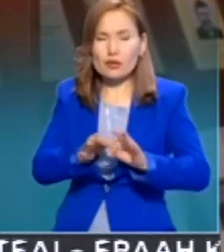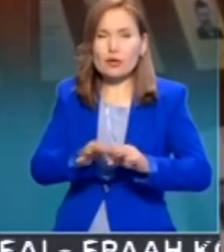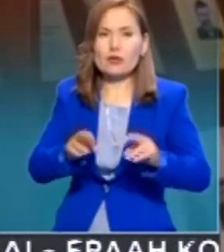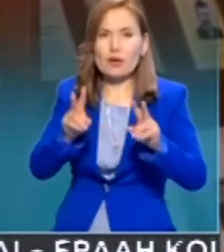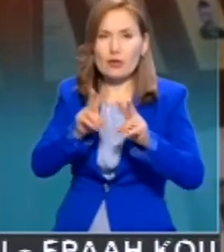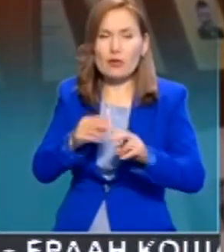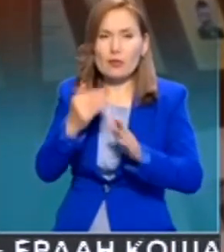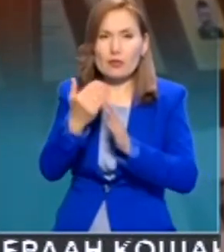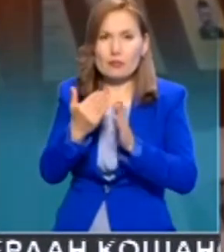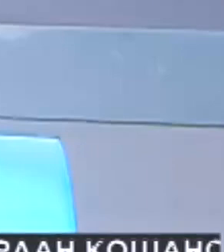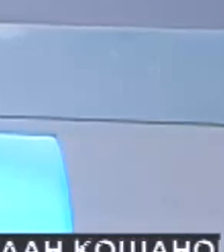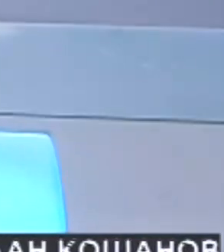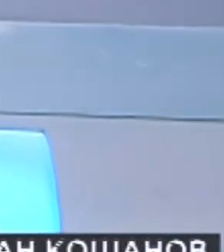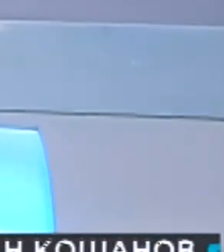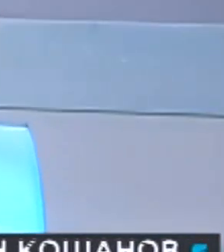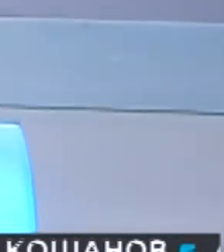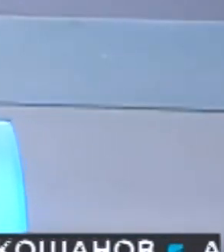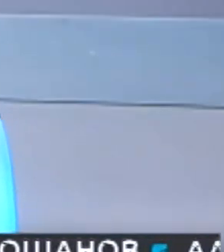күн тәртібінде тұр.